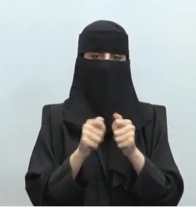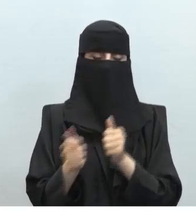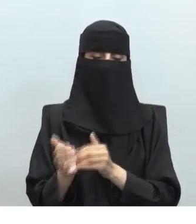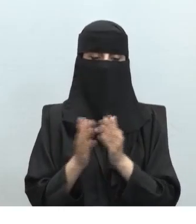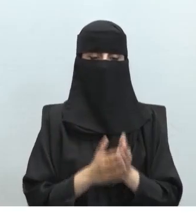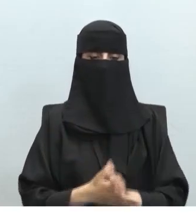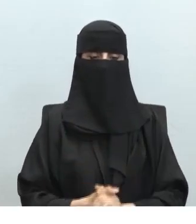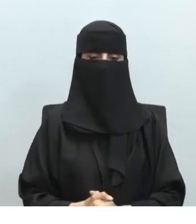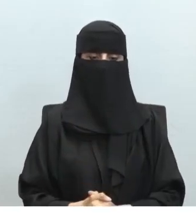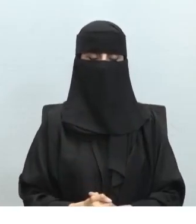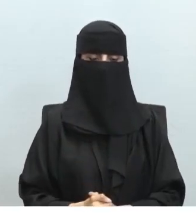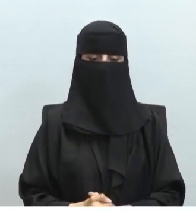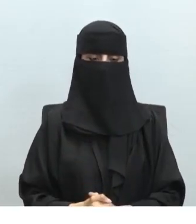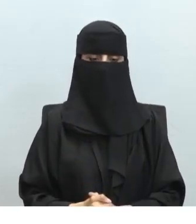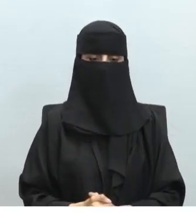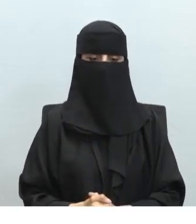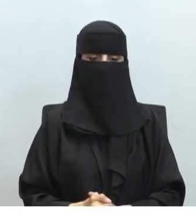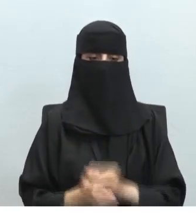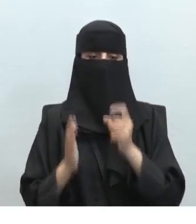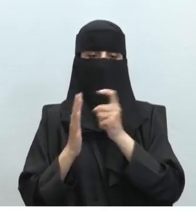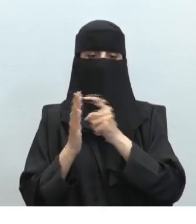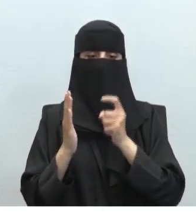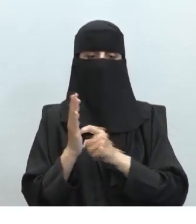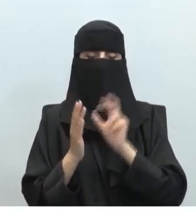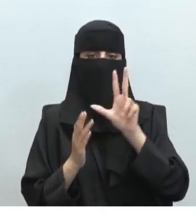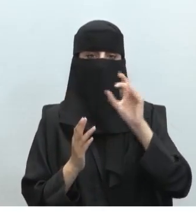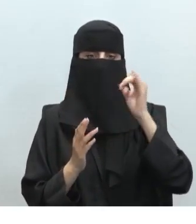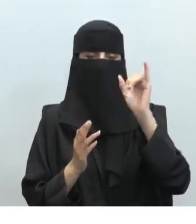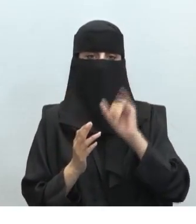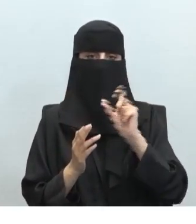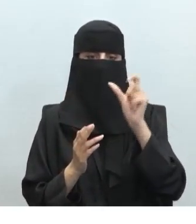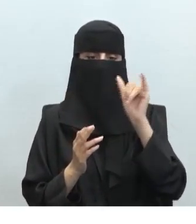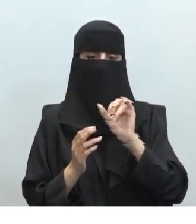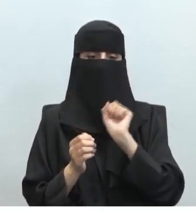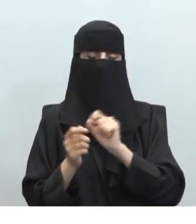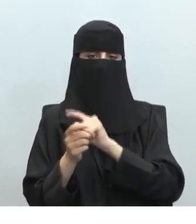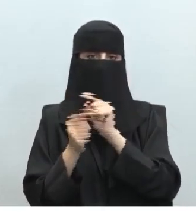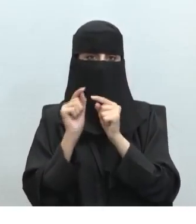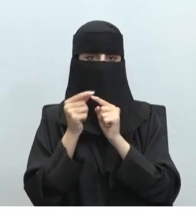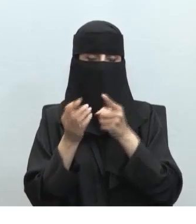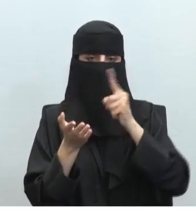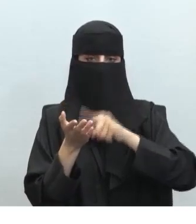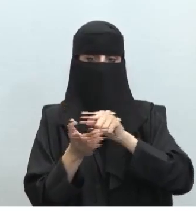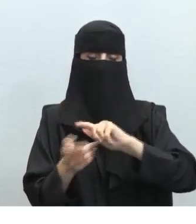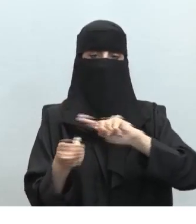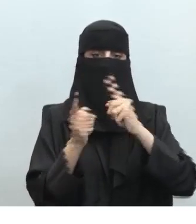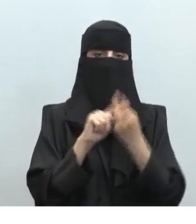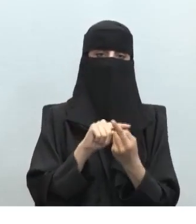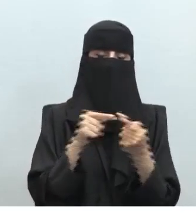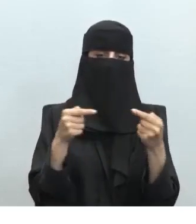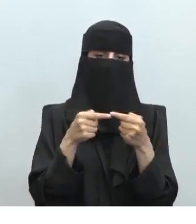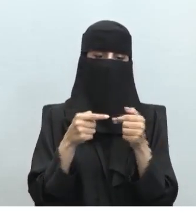هذه او هذه الجينات بعكس التنظيم الجيني في الخلا حقيقيه النوا فهنالك